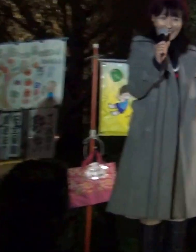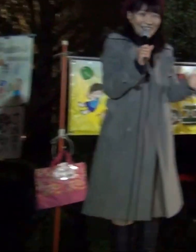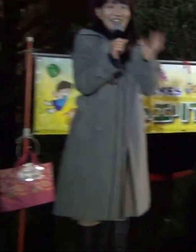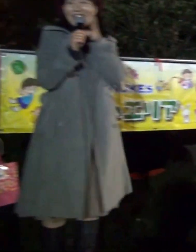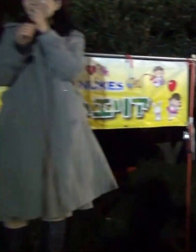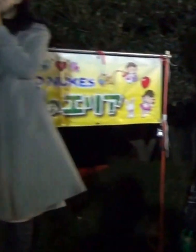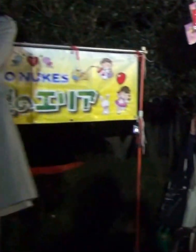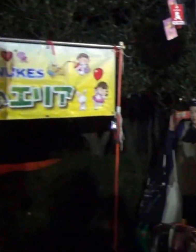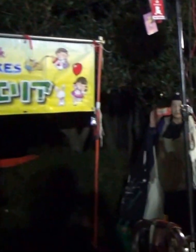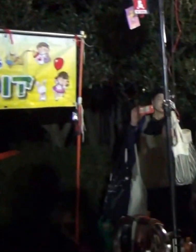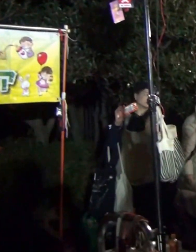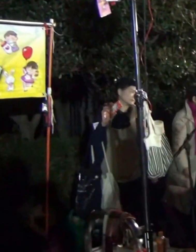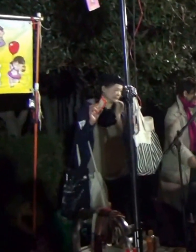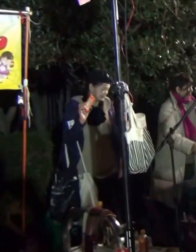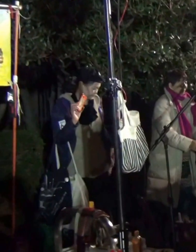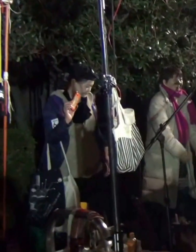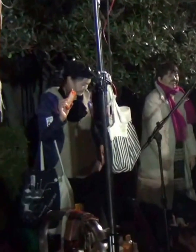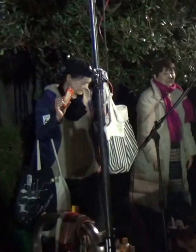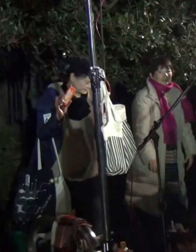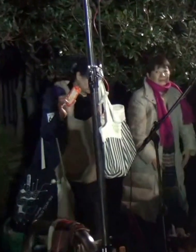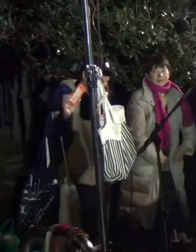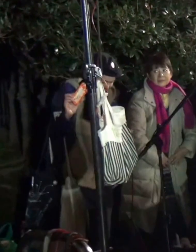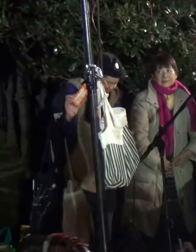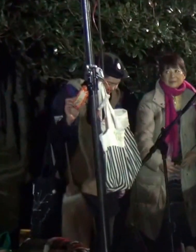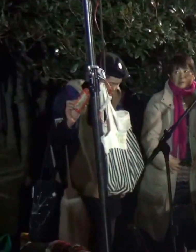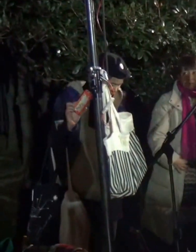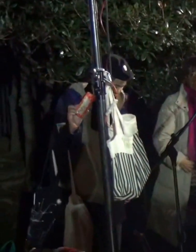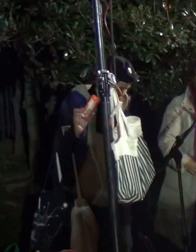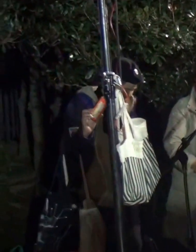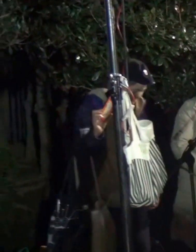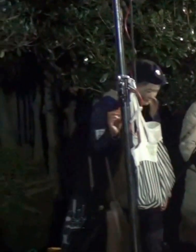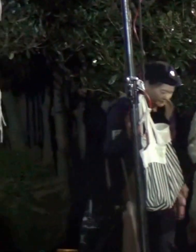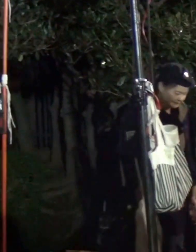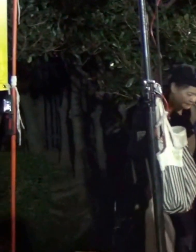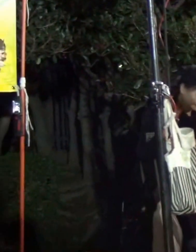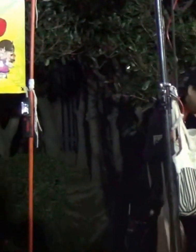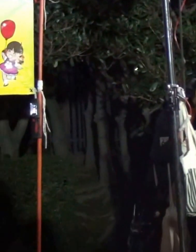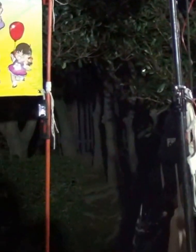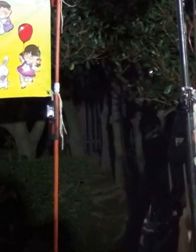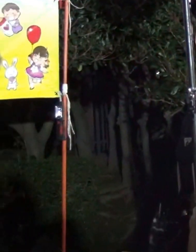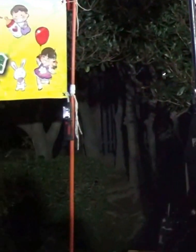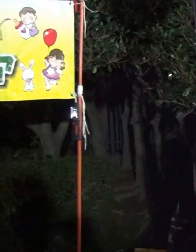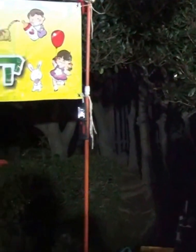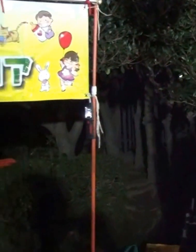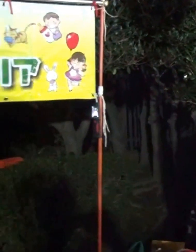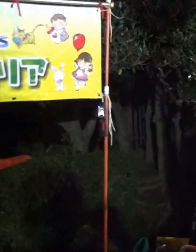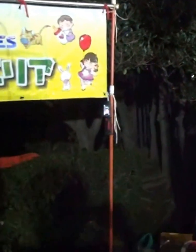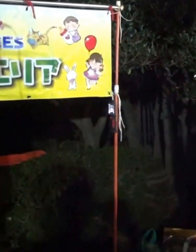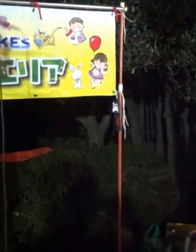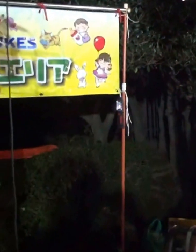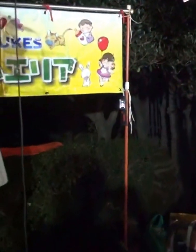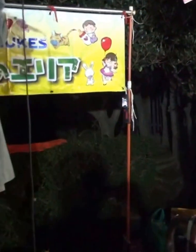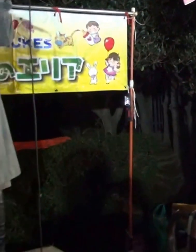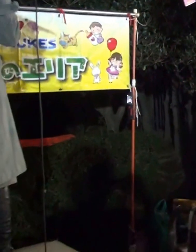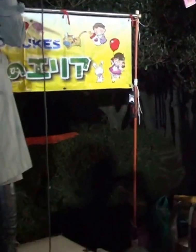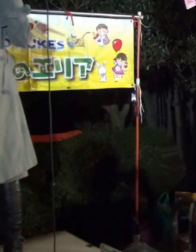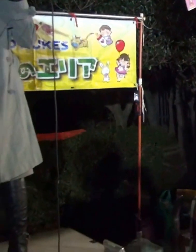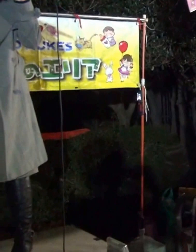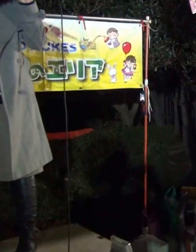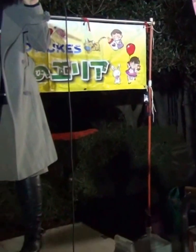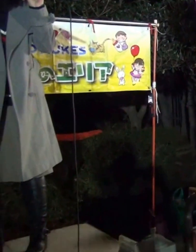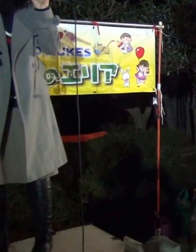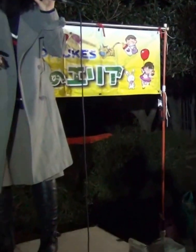も一緒にコールしてくださいました、はい、ではでは 府中のお母様、 あ、はい、どうぞどうぞお願いします